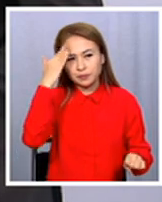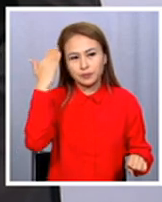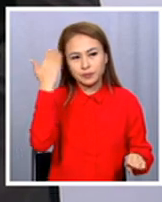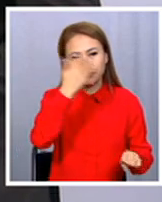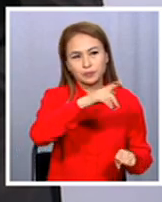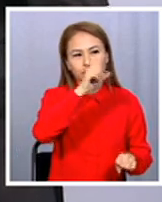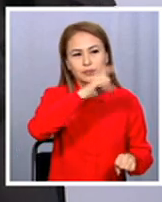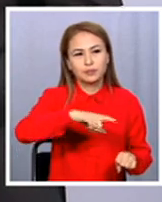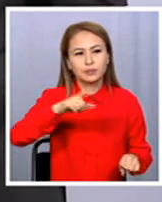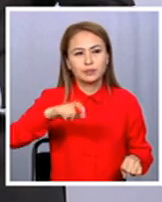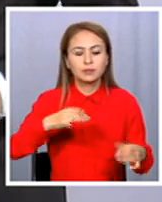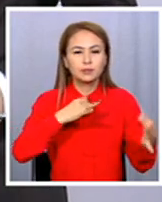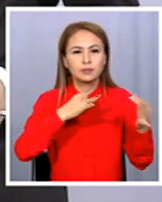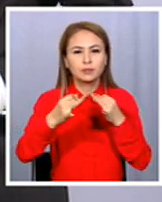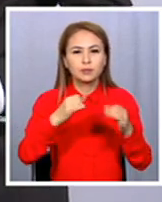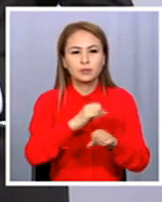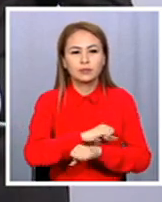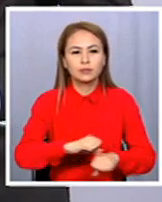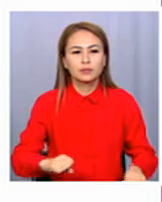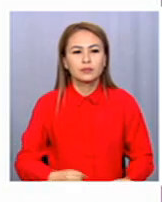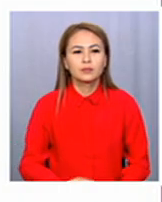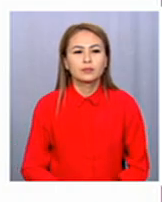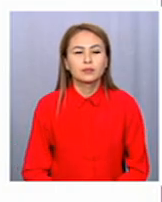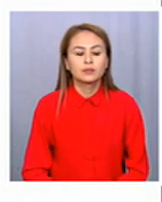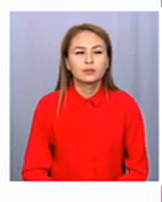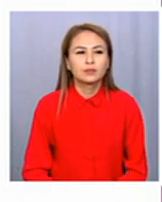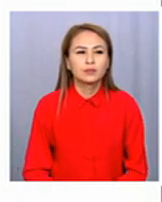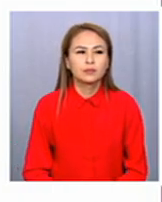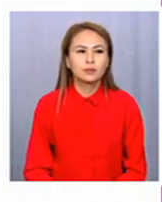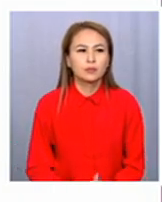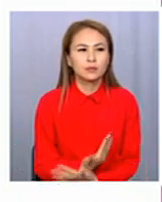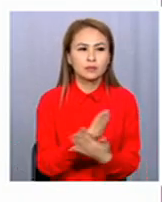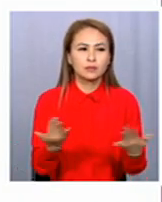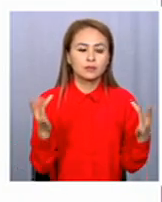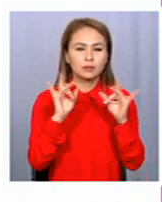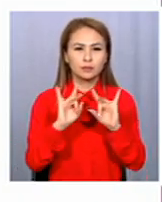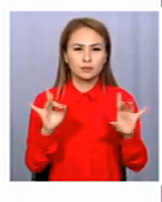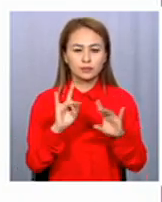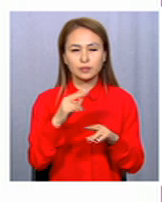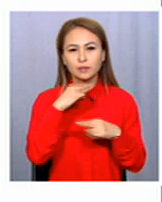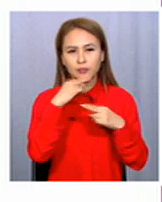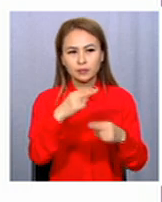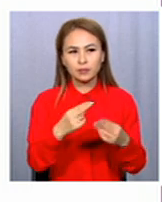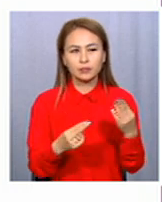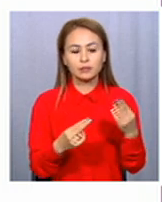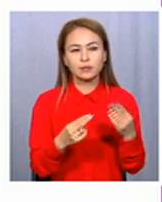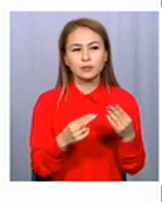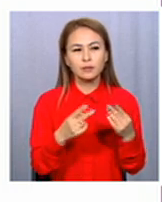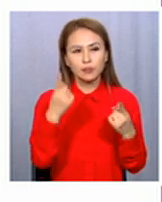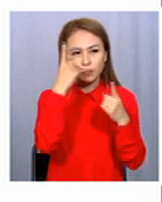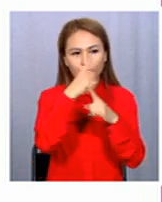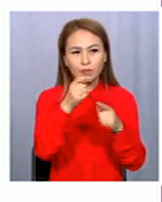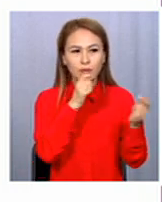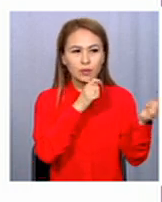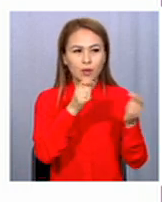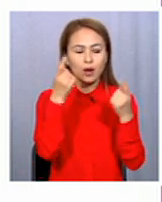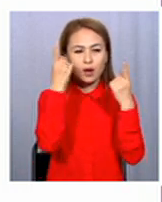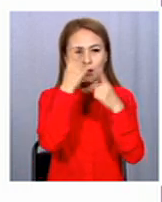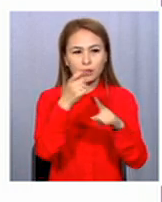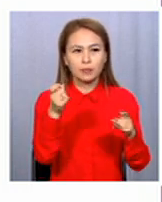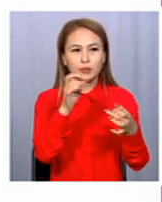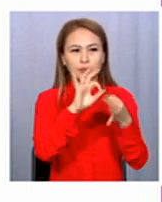Бейтаныс адаммен сөйлеспеуіміз қажет. Осы айтылғандарды назарда ұстай отырып, ақпараттық қауіпсіздік